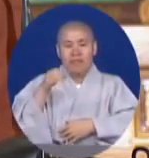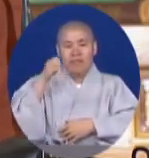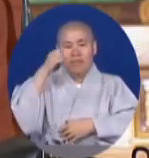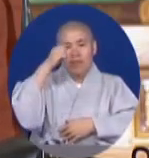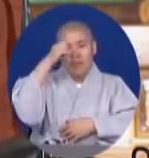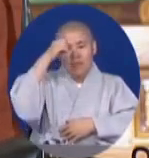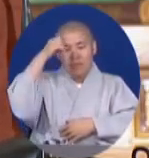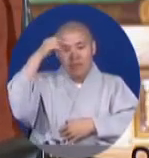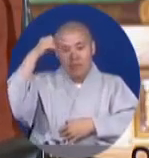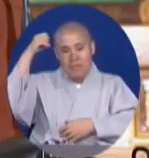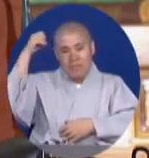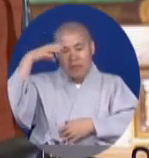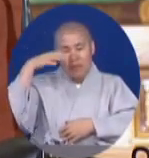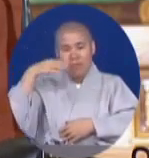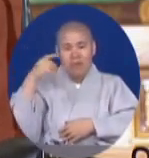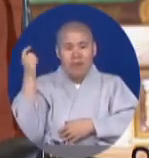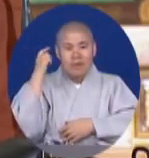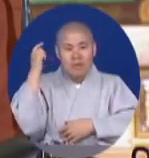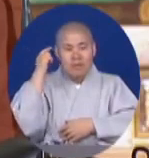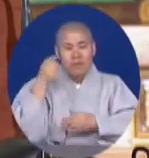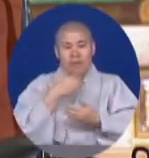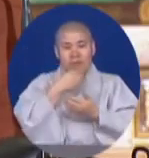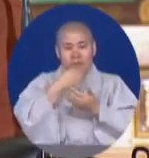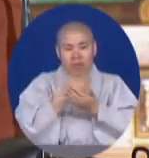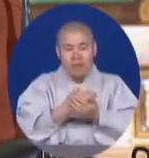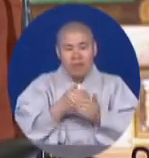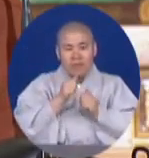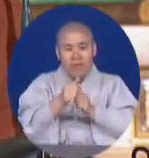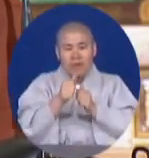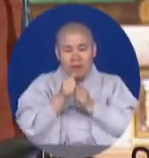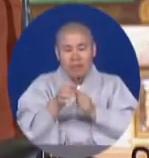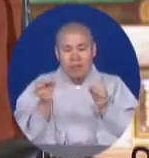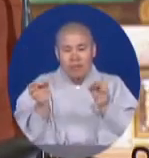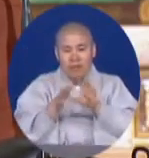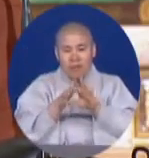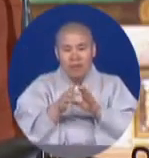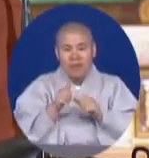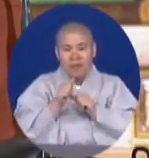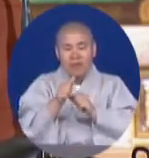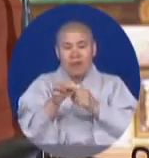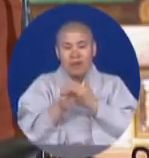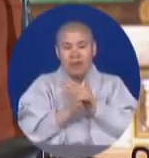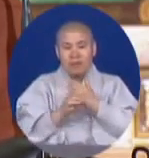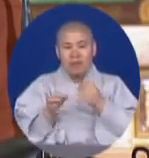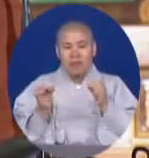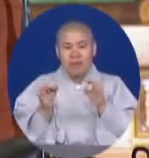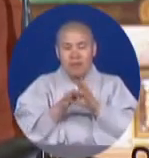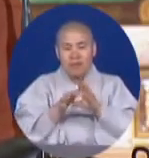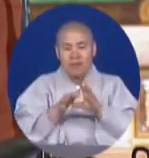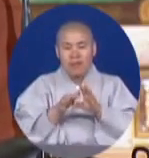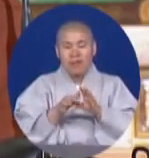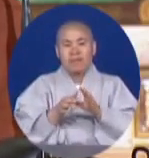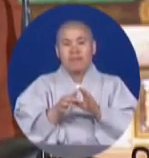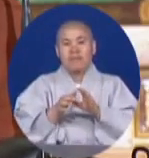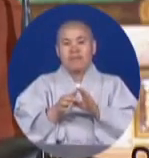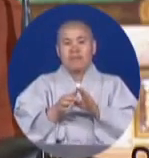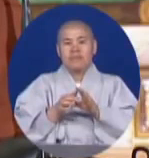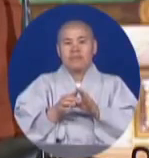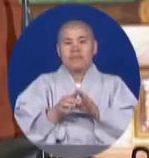소리에 속아서 그거 따라가 보면 또 없어지고 따라가 보면 이게 생미입니다. 색에 속난